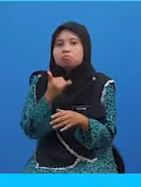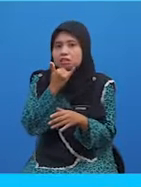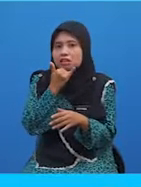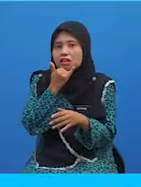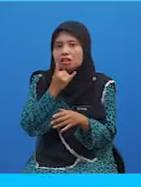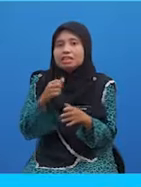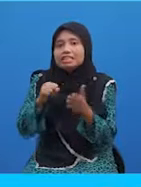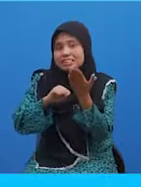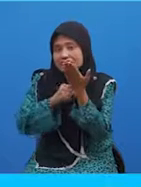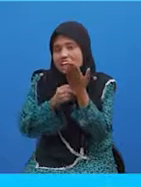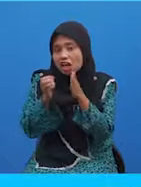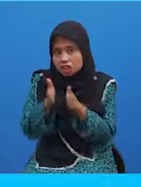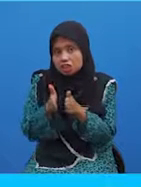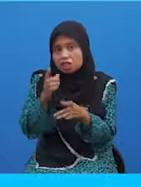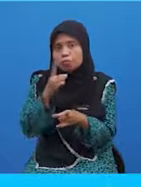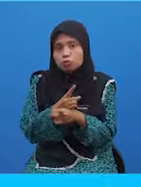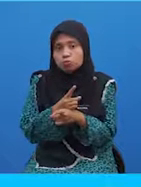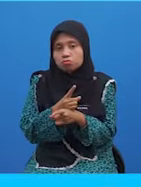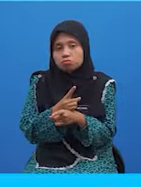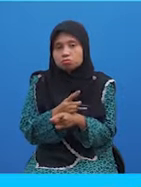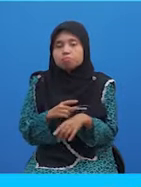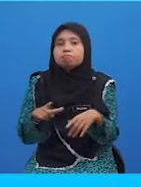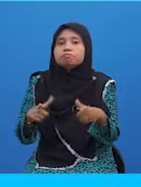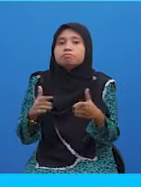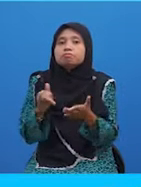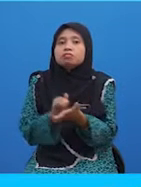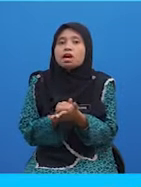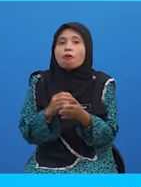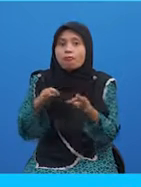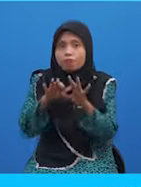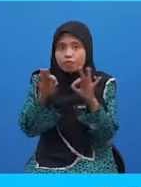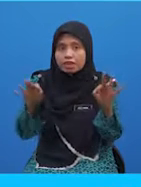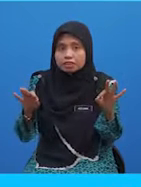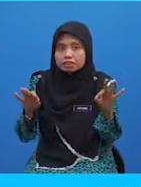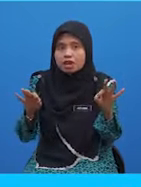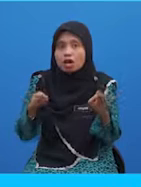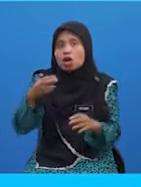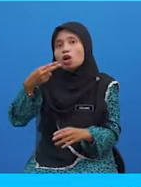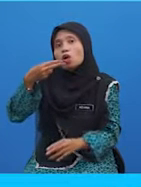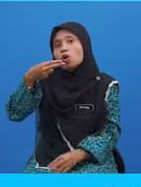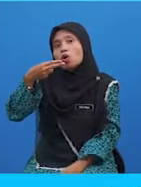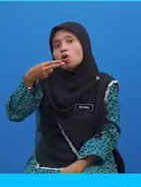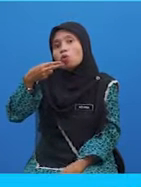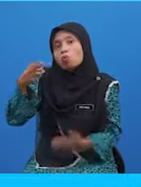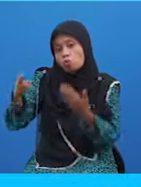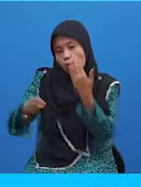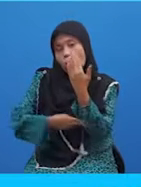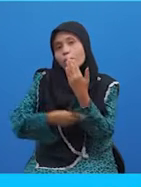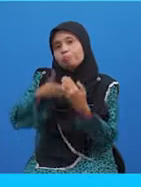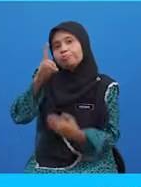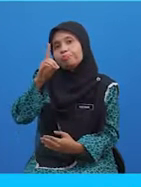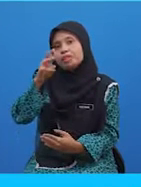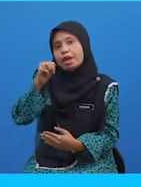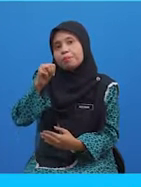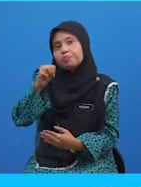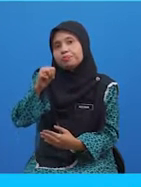kecil. Kesalahan sintaksis yang seterusnya ialah frasa hukum DM, iaitu D